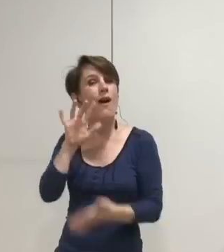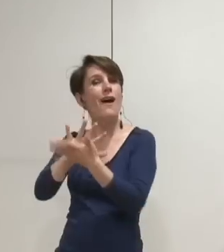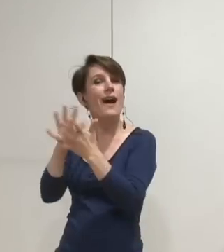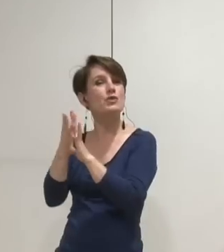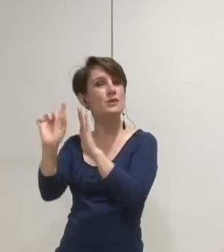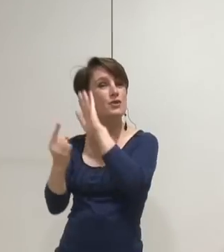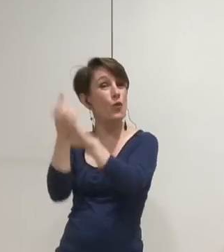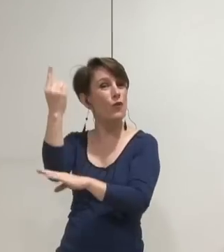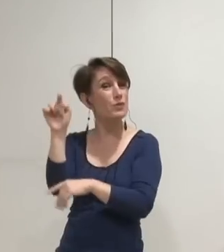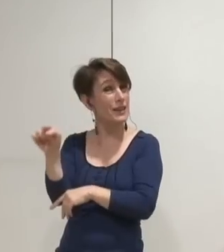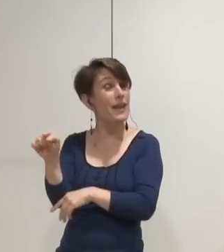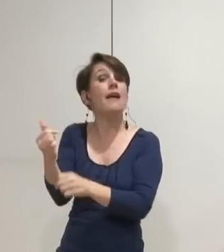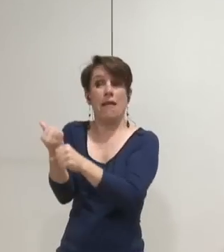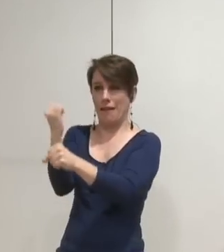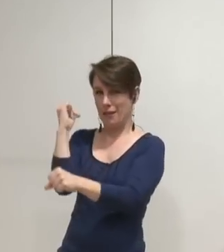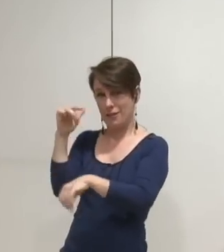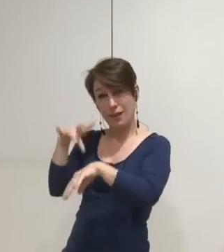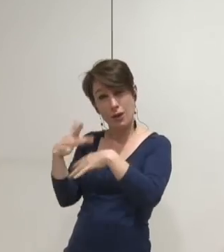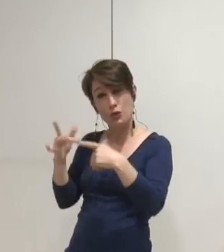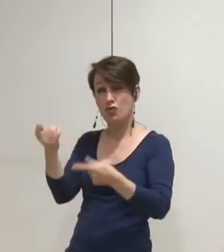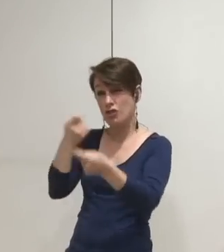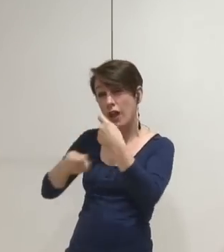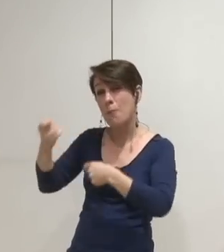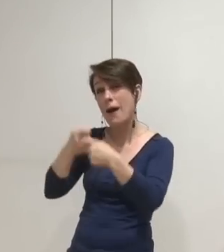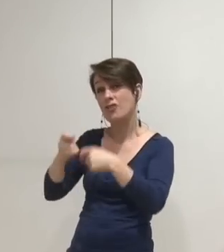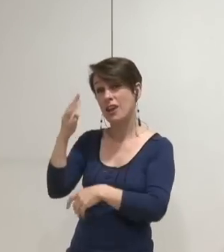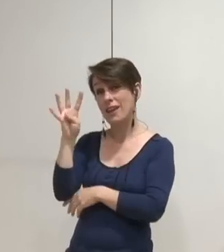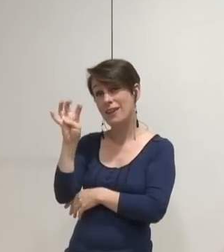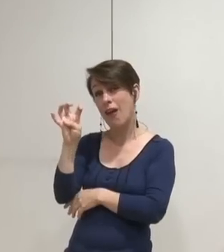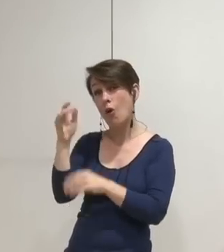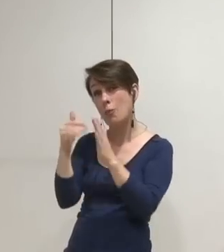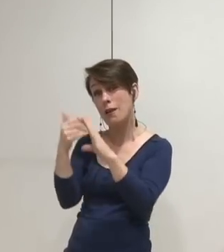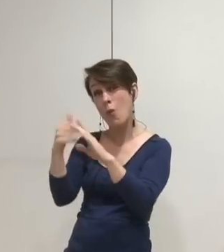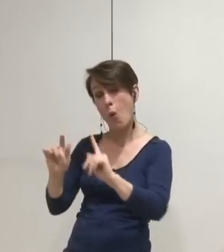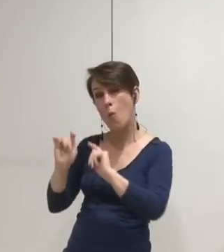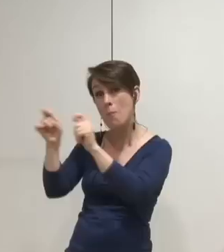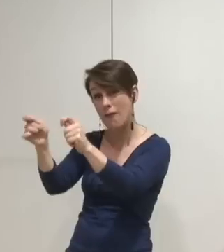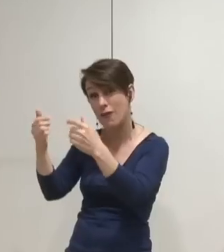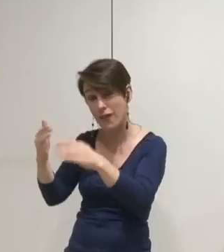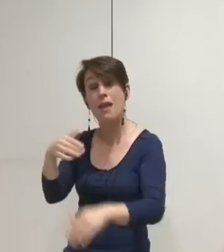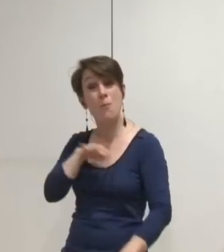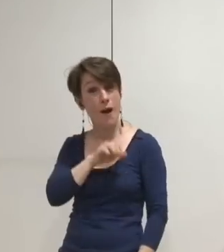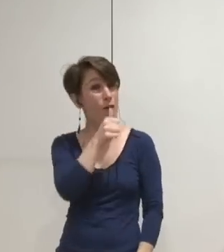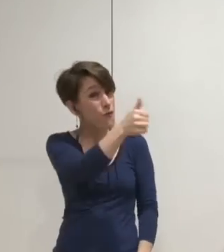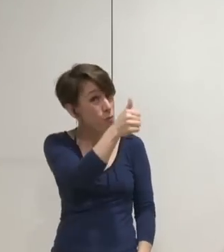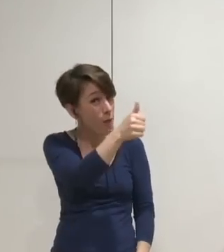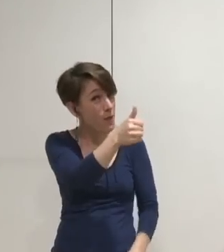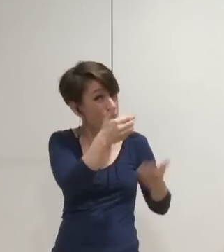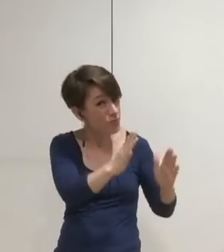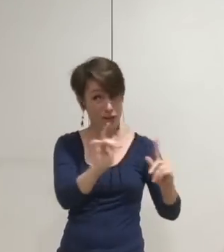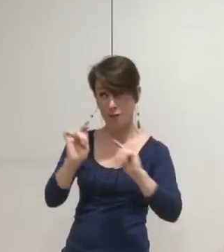s'est déjà vu l'an dernier attribuer un marché de 40000 € par vos soin encore une